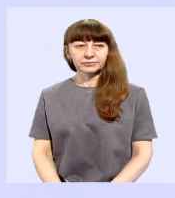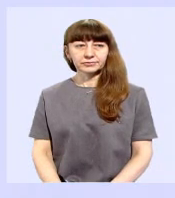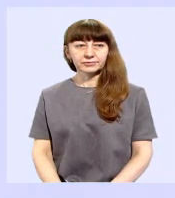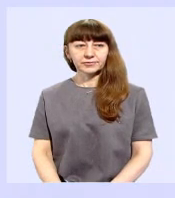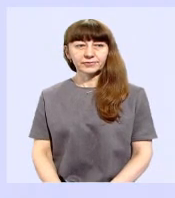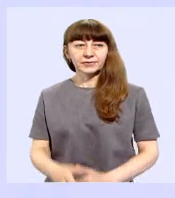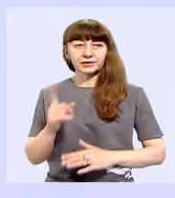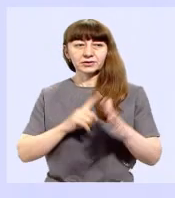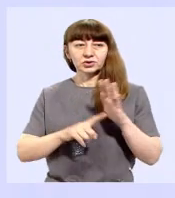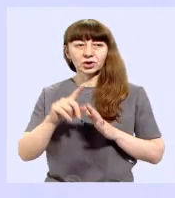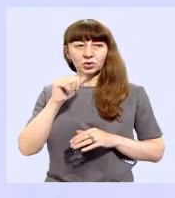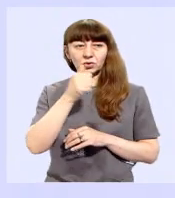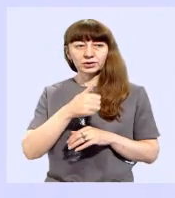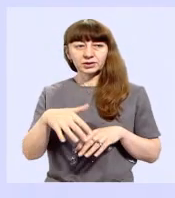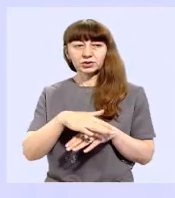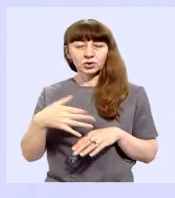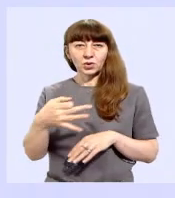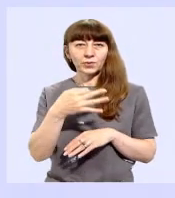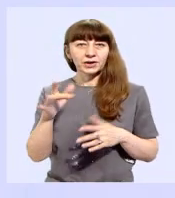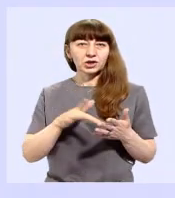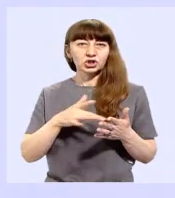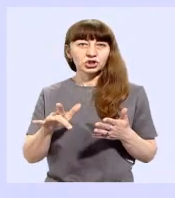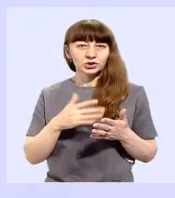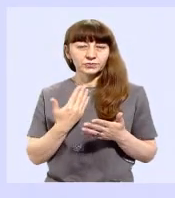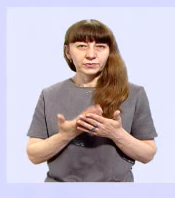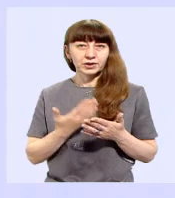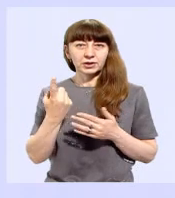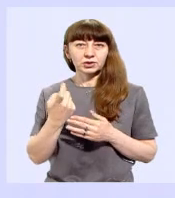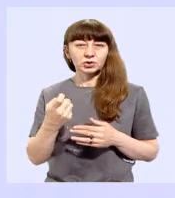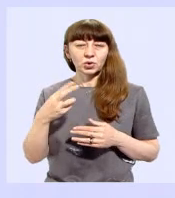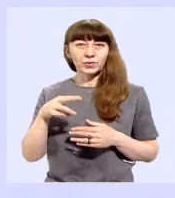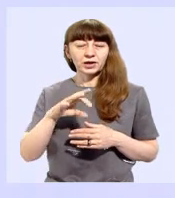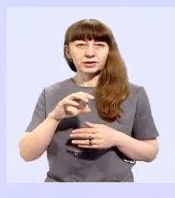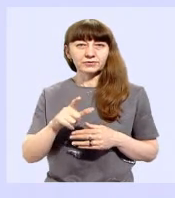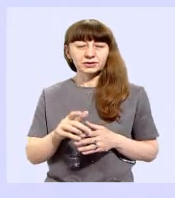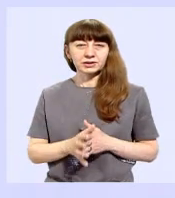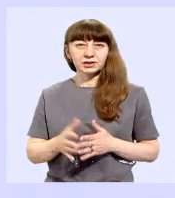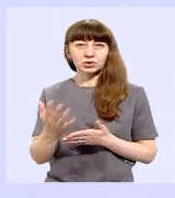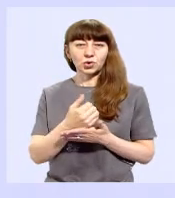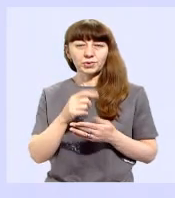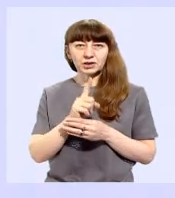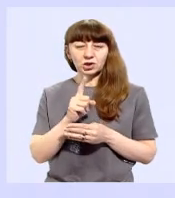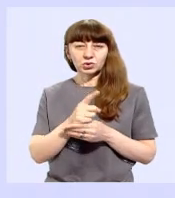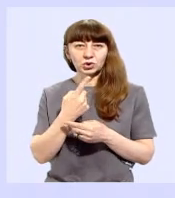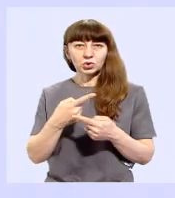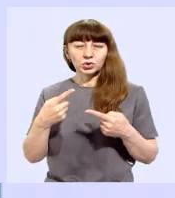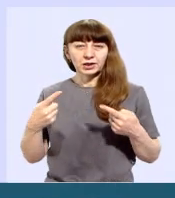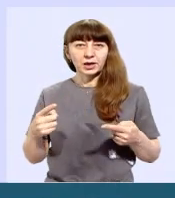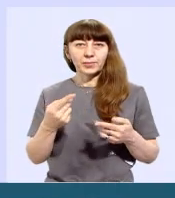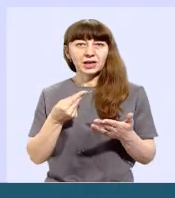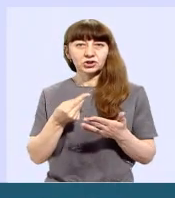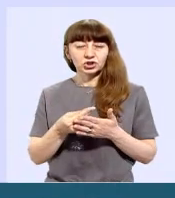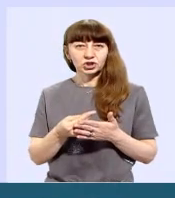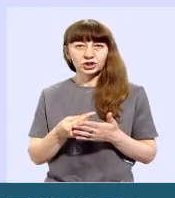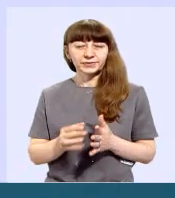Жыл басынан бері облыс аумағында 100,7 миллиард теңге көлемінде салық және басқа да міндетті төлемдер жиналды. Жергілікті бюджетке